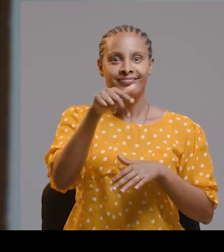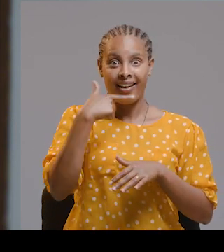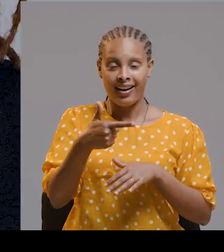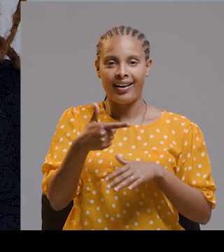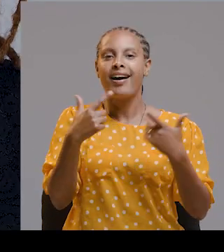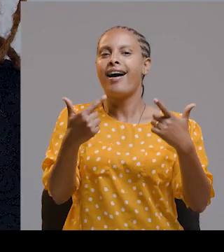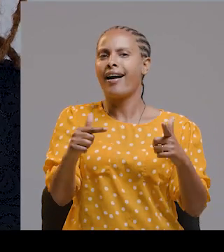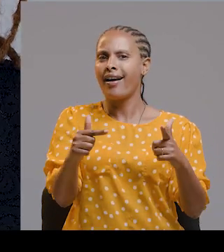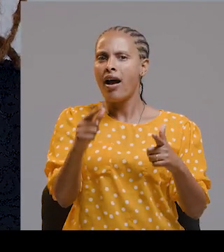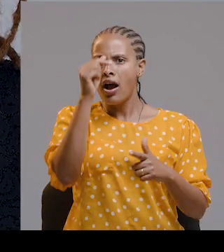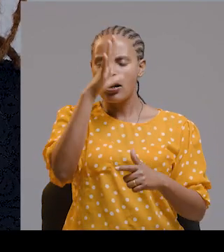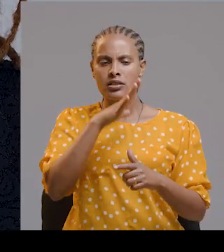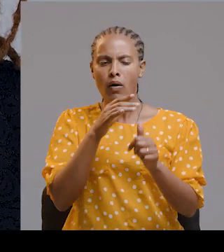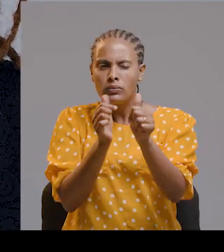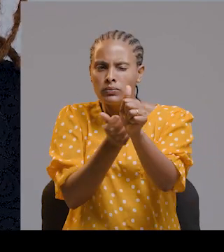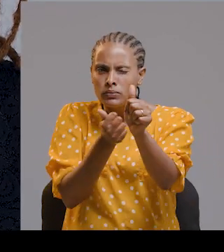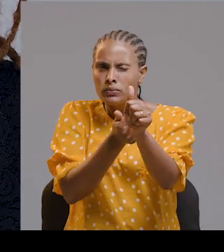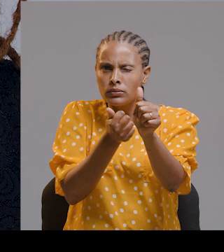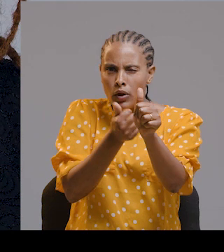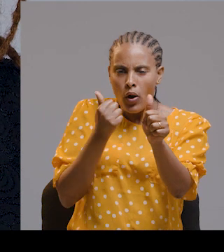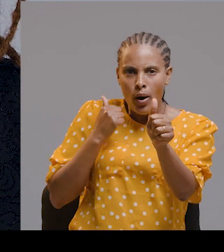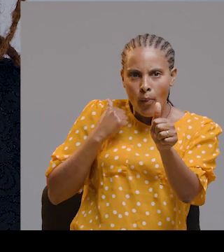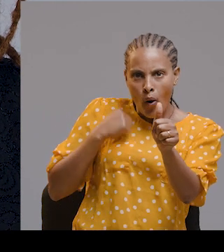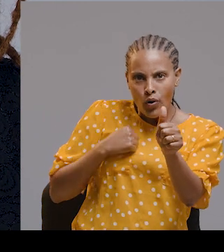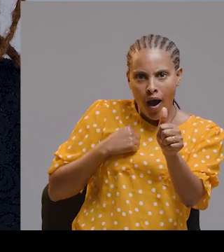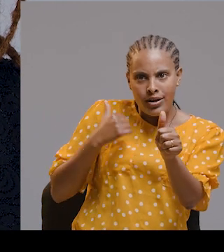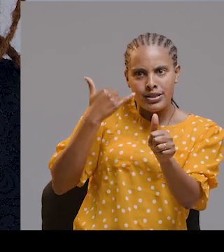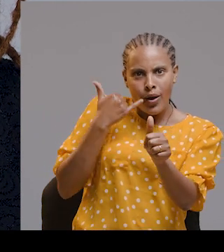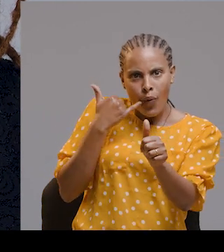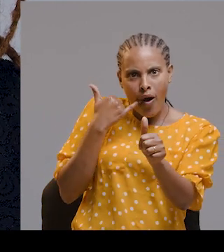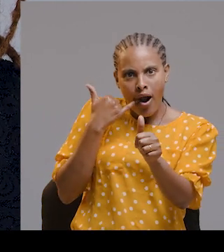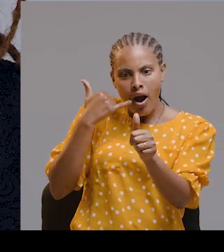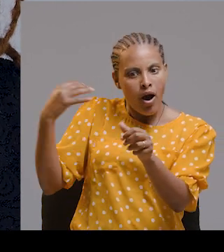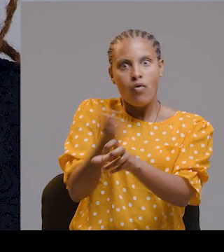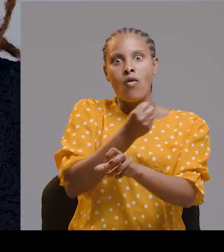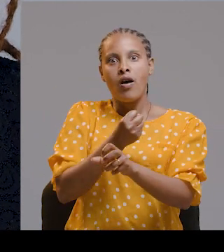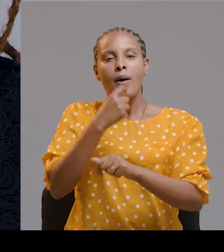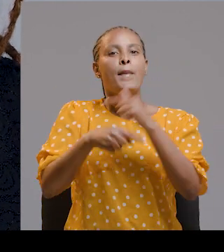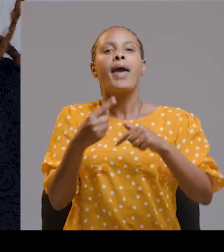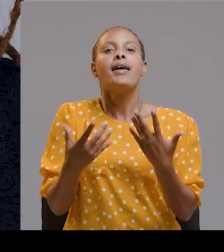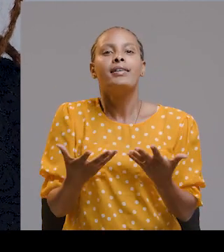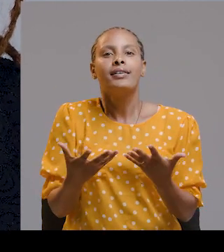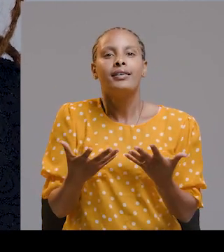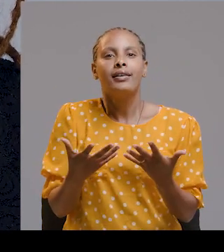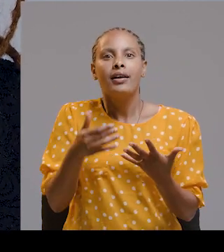دچیاله اند سوت ک تاتلو بورسان ناسلکوان منتفوت بیهید